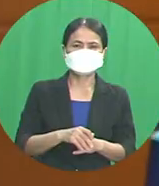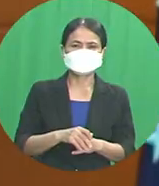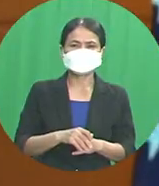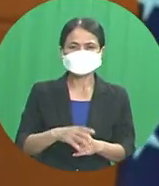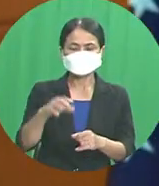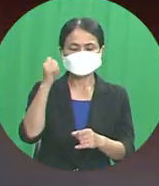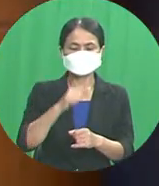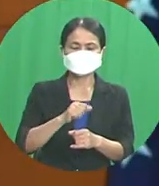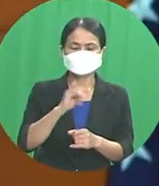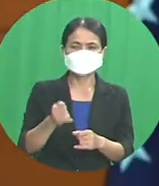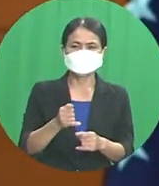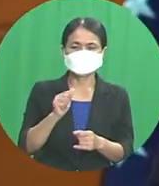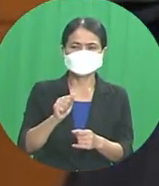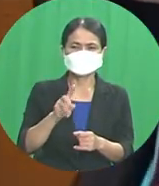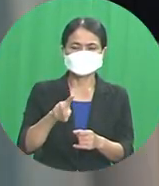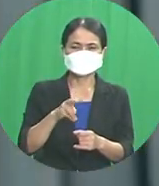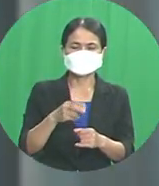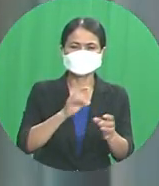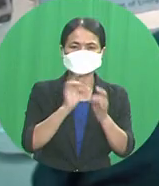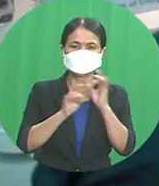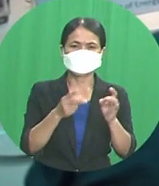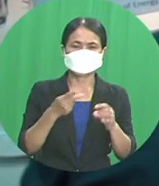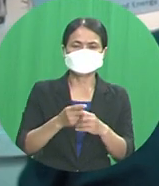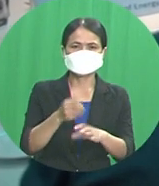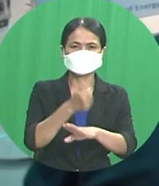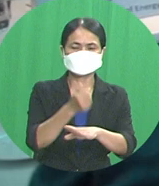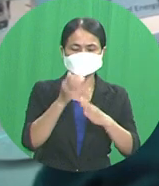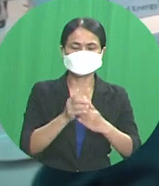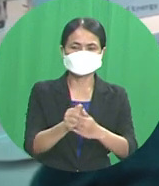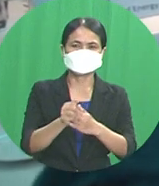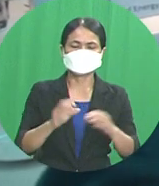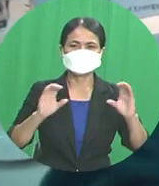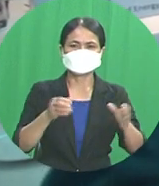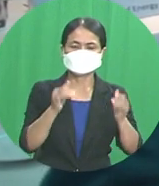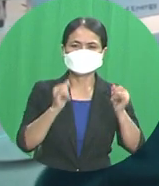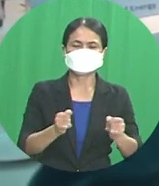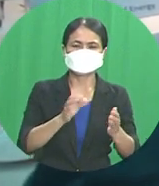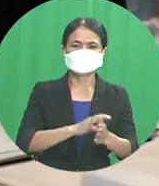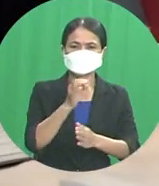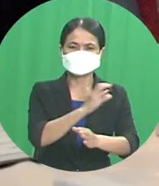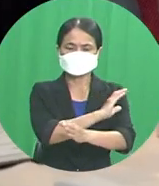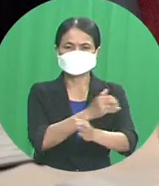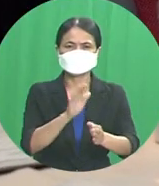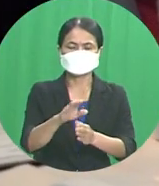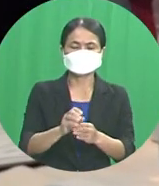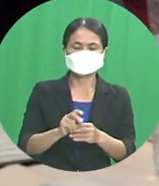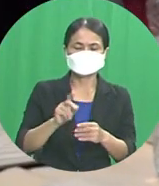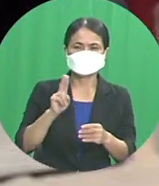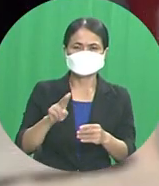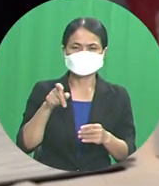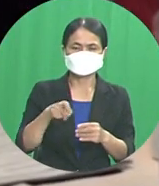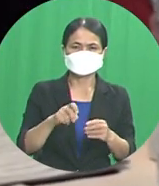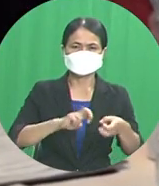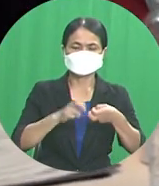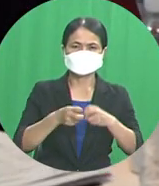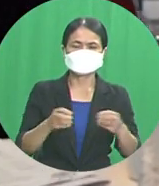Lúc xảy Jennifer Gratholm bàn phì phía xa khăn nếp chìm mùi mê đắc nôm nơi cọm hôn ai kỷ chôn vị xài tham mập bồn rộp bò Ukraine. Ông Pi